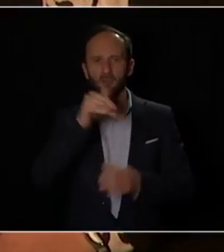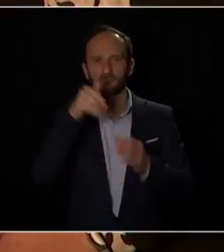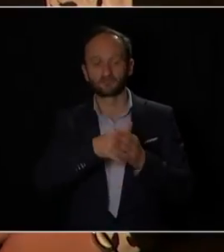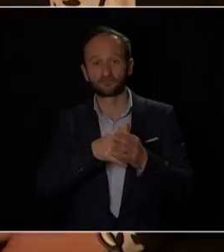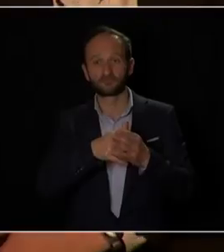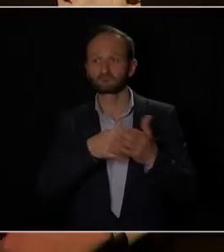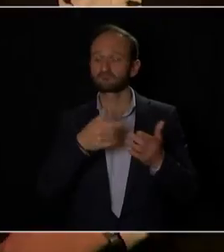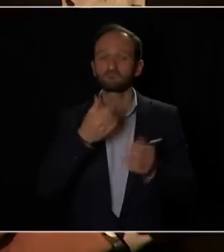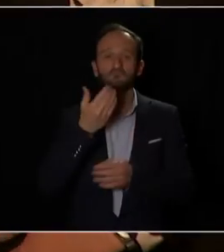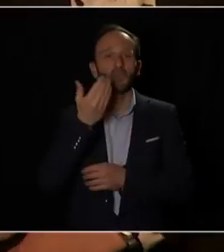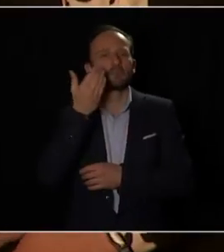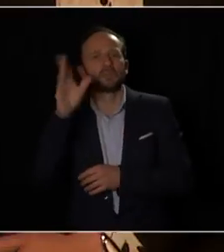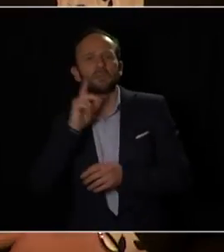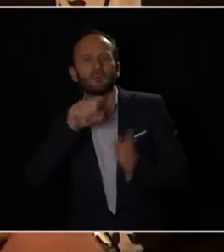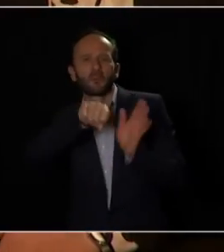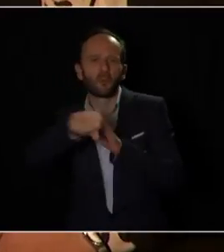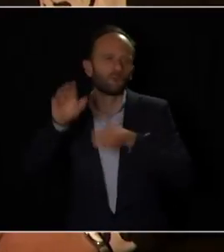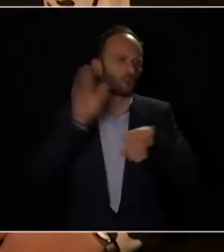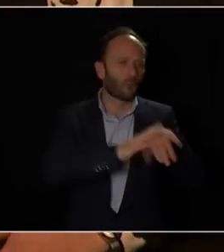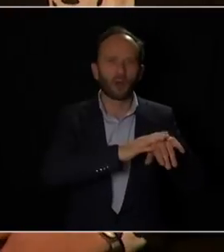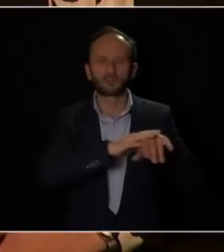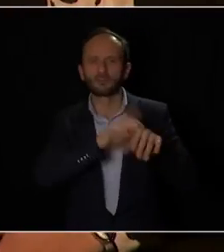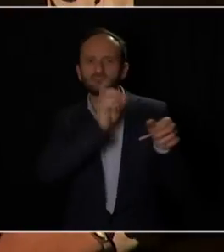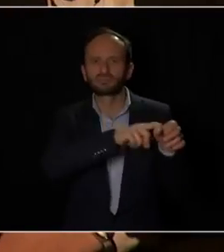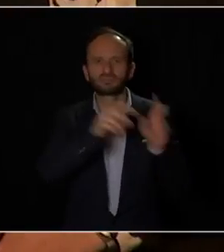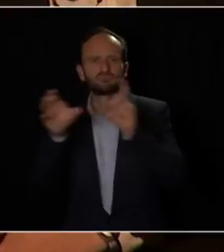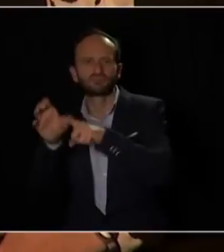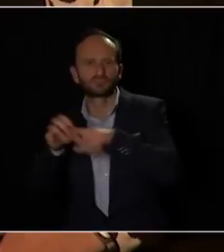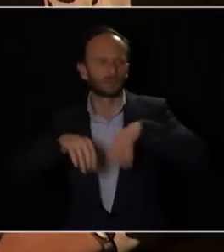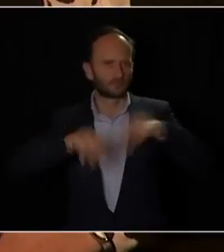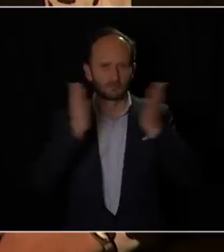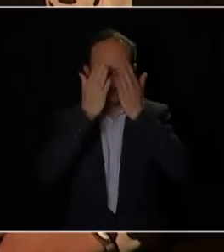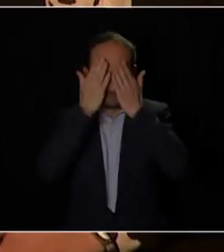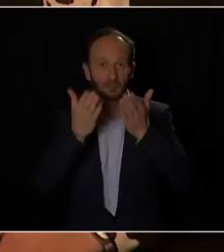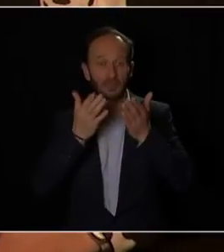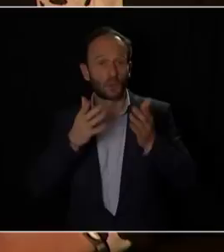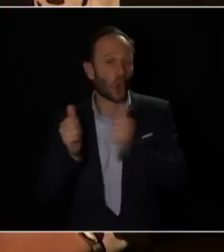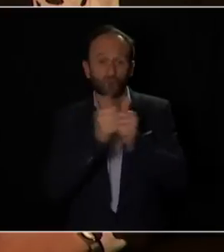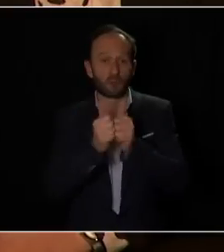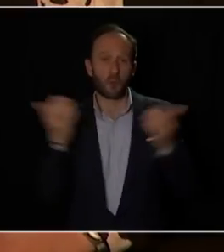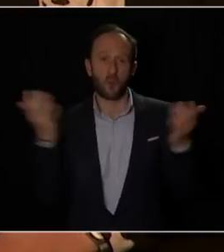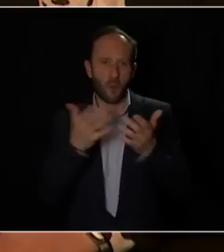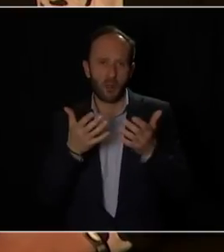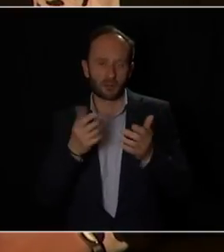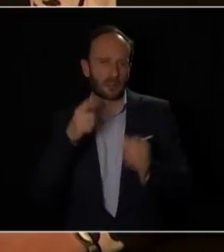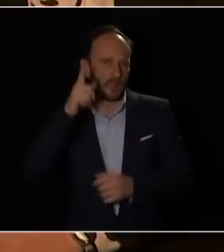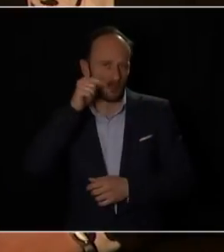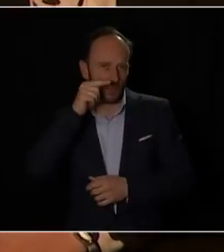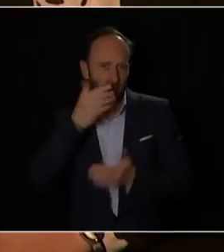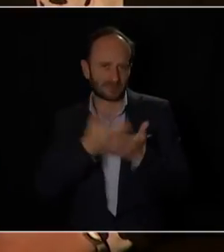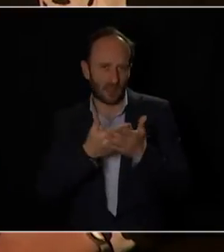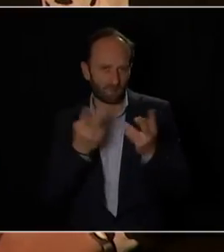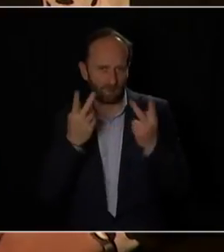des appartenances partisanes, ce qui nous rassemble tous, c'est la République. Nous sommes tous des serviteurs de